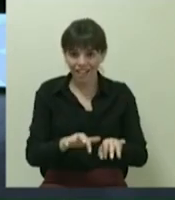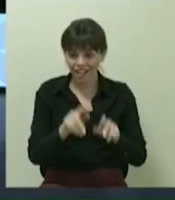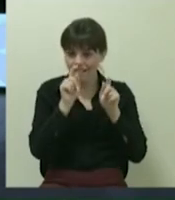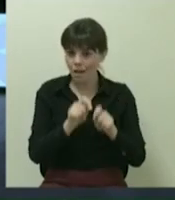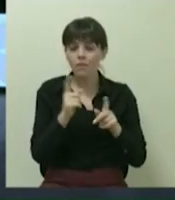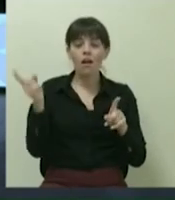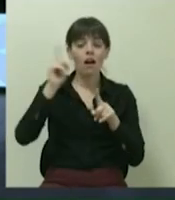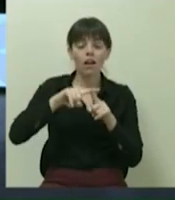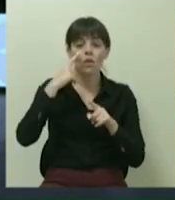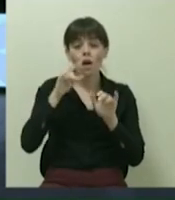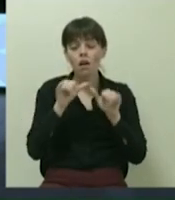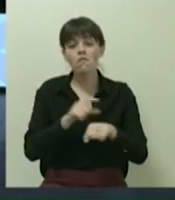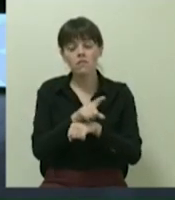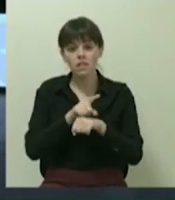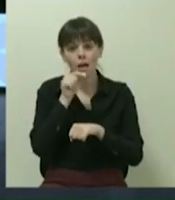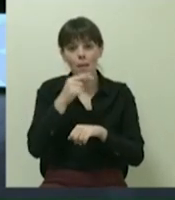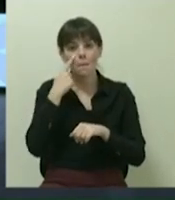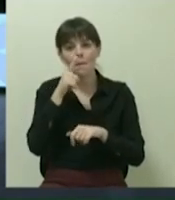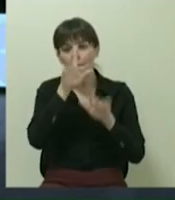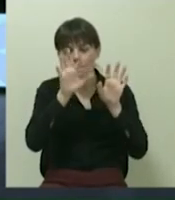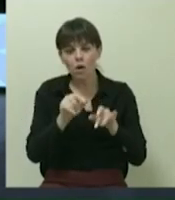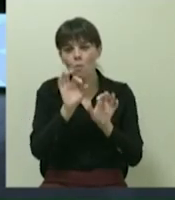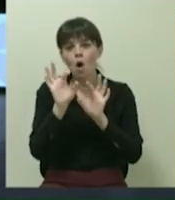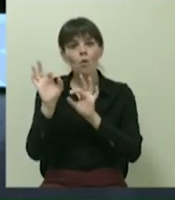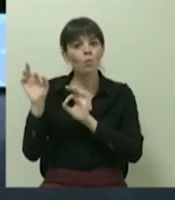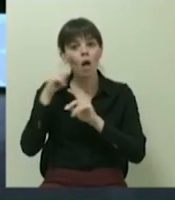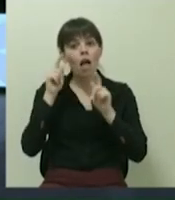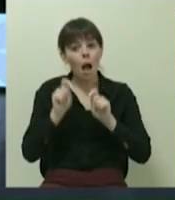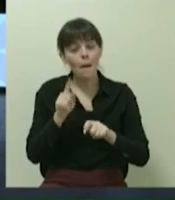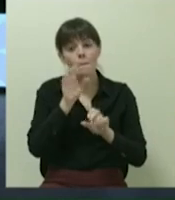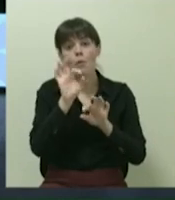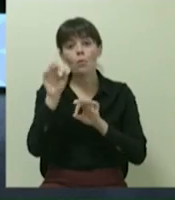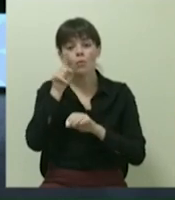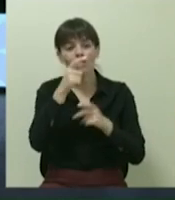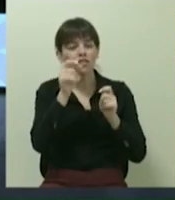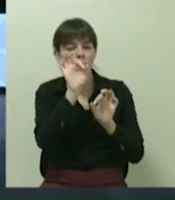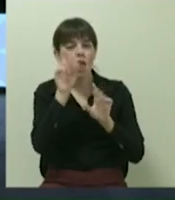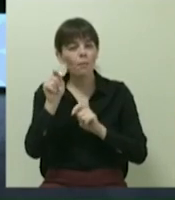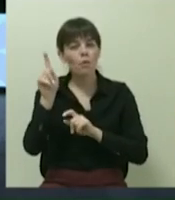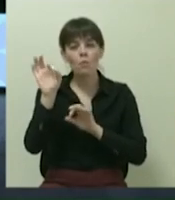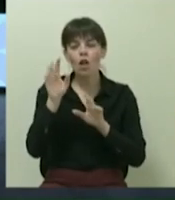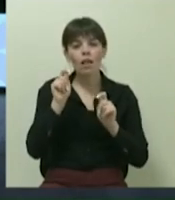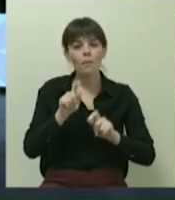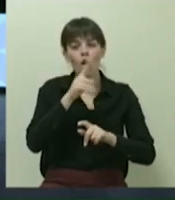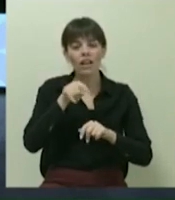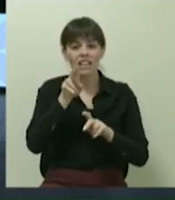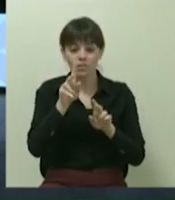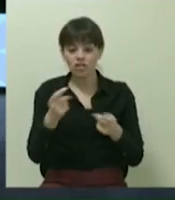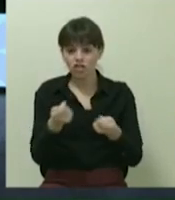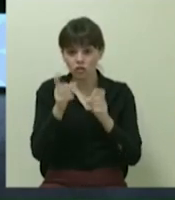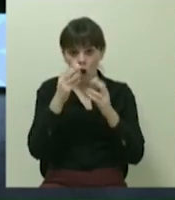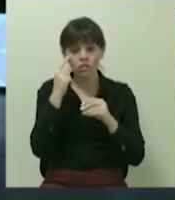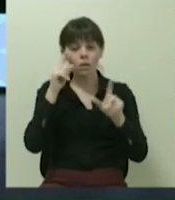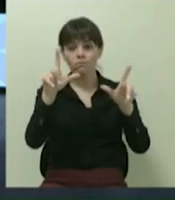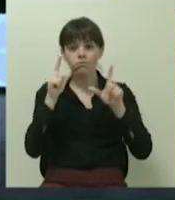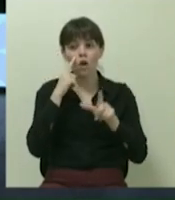kalmadı. Aynı zamanda işte bakın bu program şöyle şöyle yapmaktadır. Bu satırı bu işi yapıyor. Ayrıca bakın çalıştırırsanız da ekranda